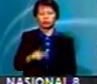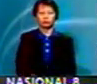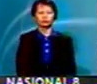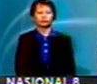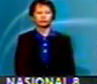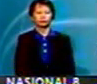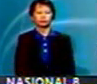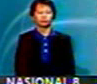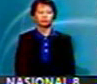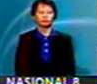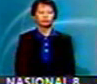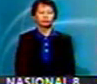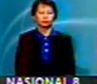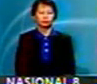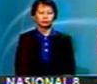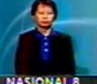Ya, silakan Rizal.